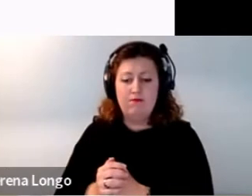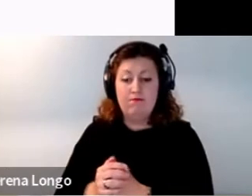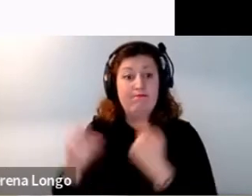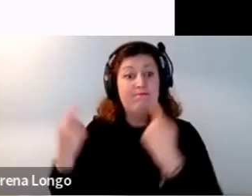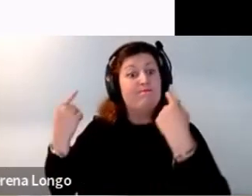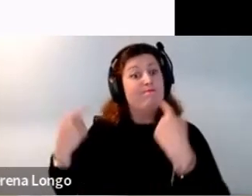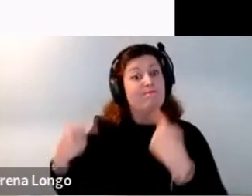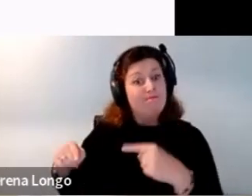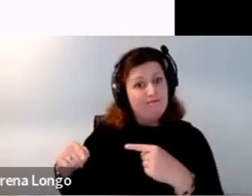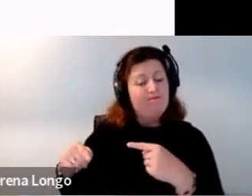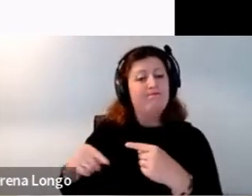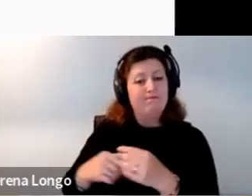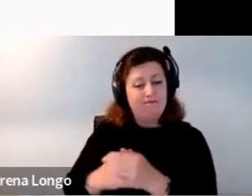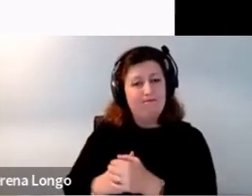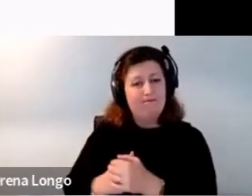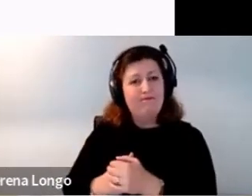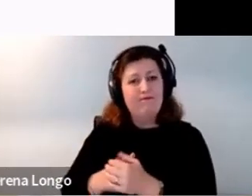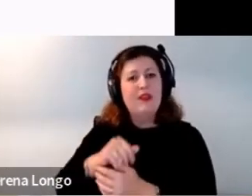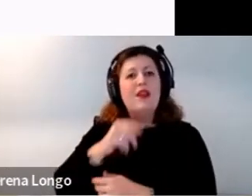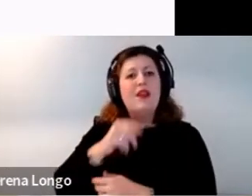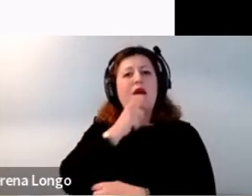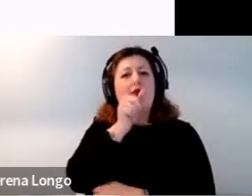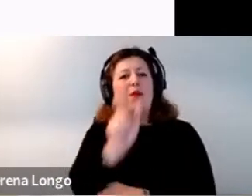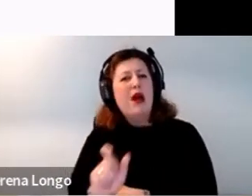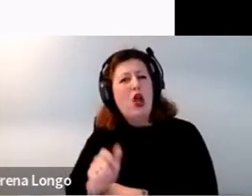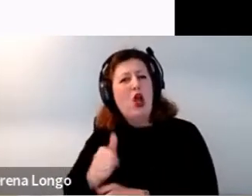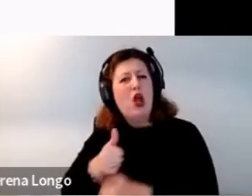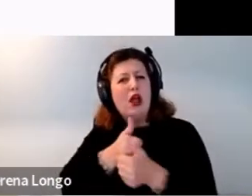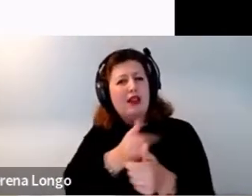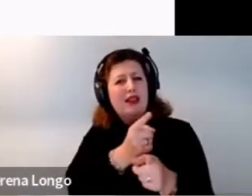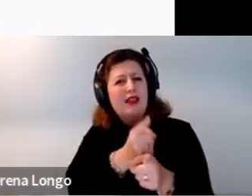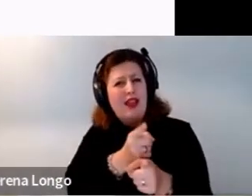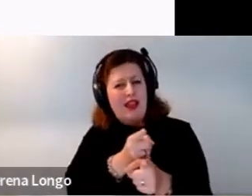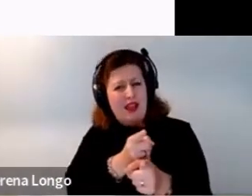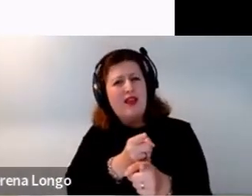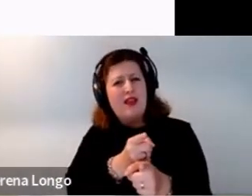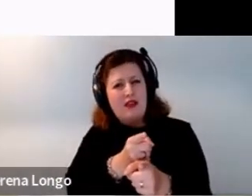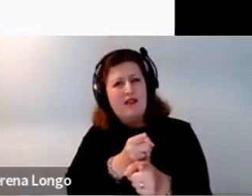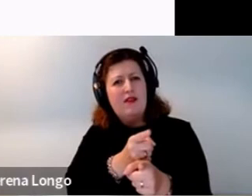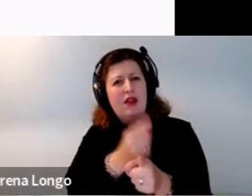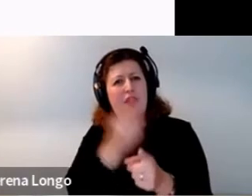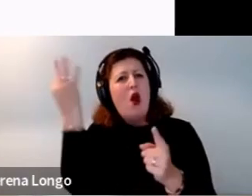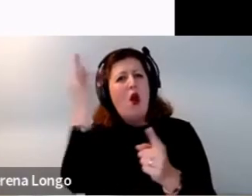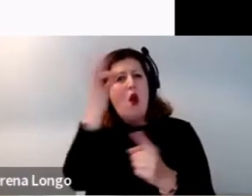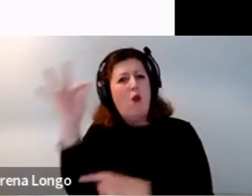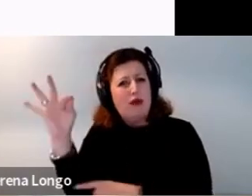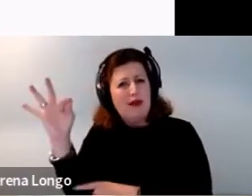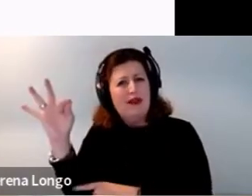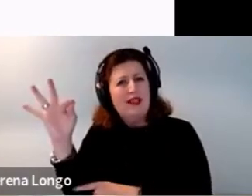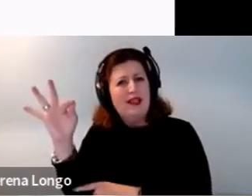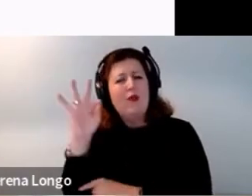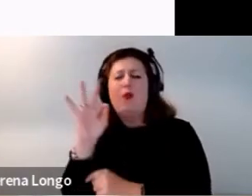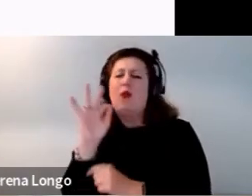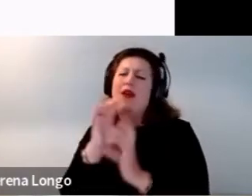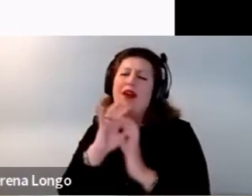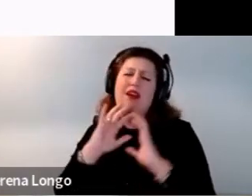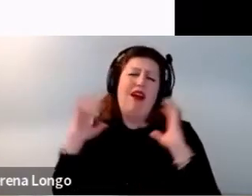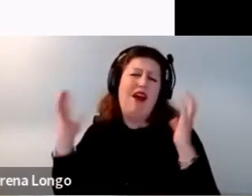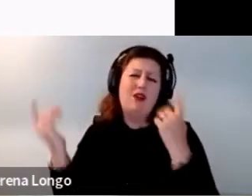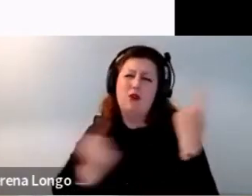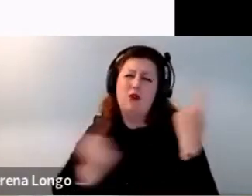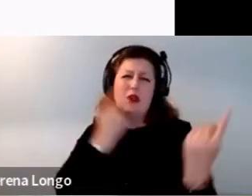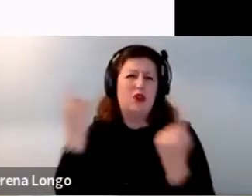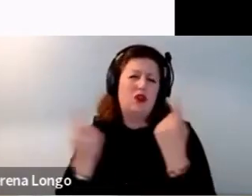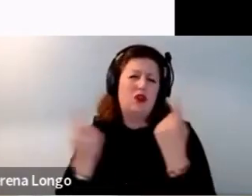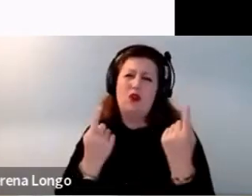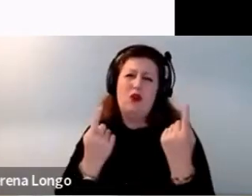Queste sono le 3 parole guida che caratterizzano gli obiettivi delle grandi istituzioni internazionali sul tema e